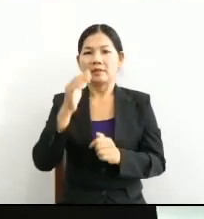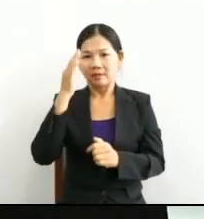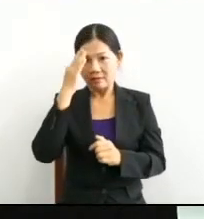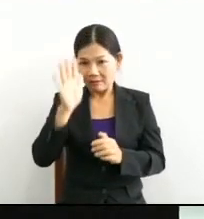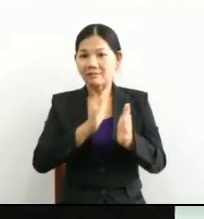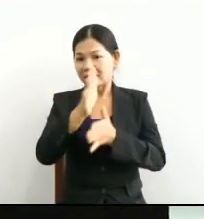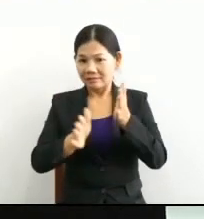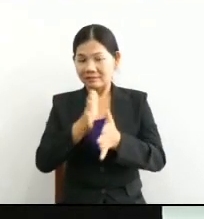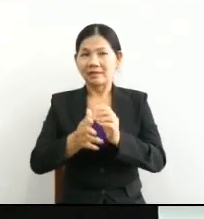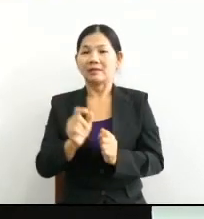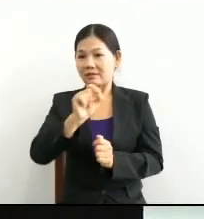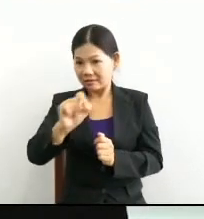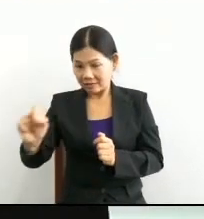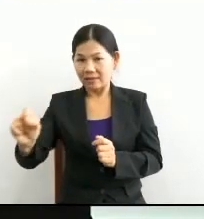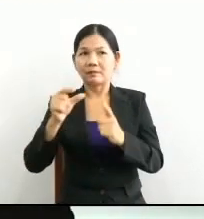là ổn nè